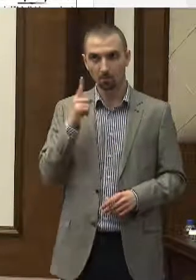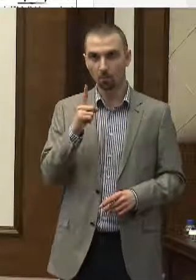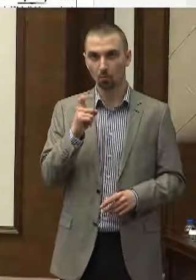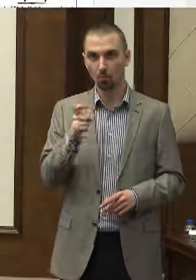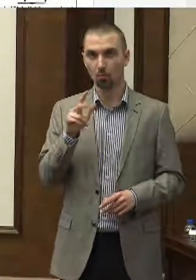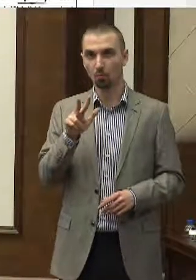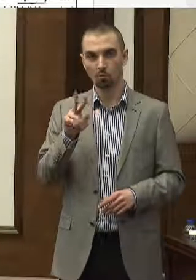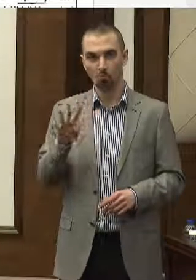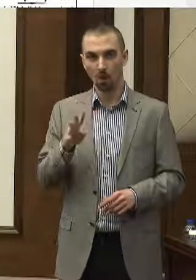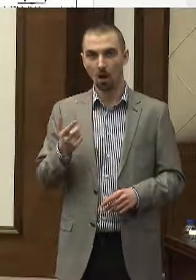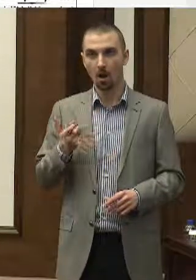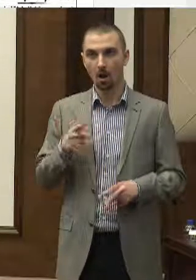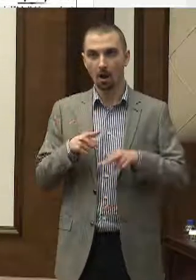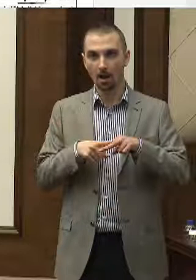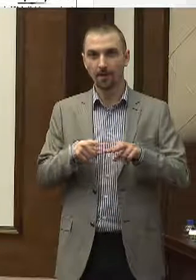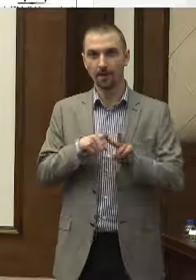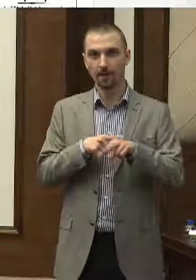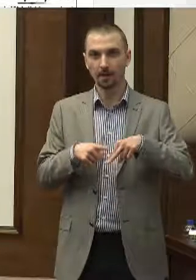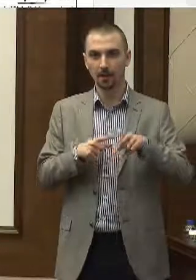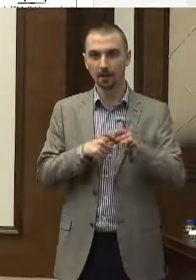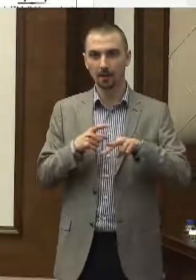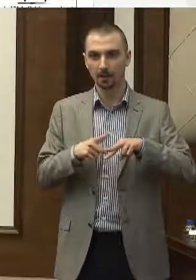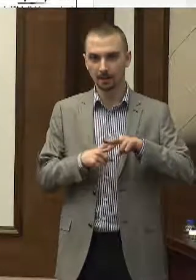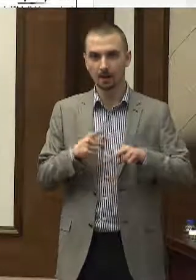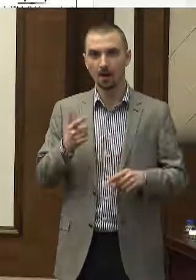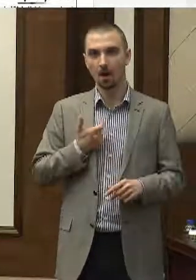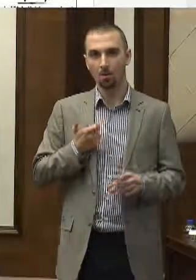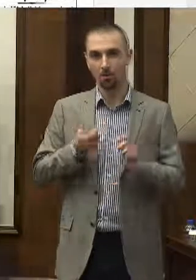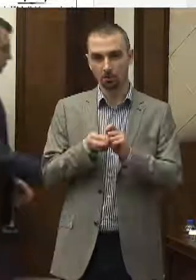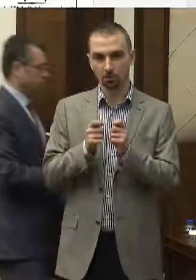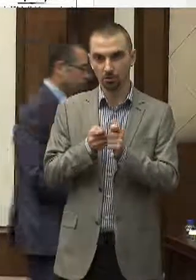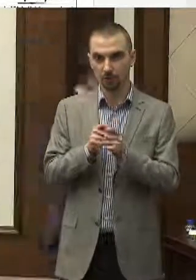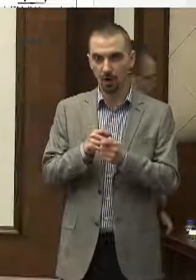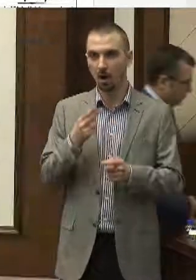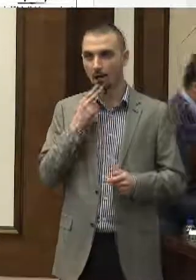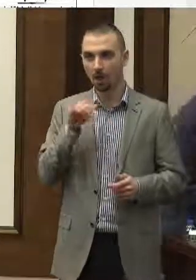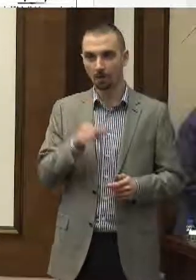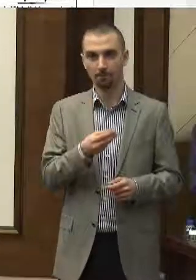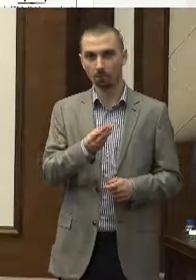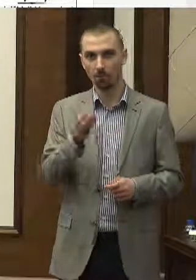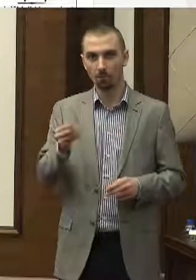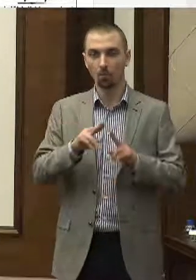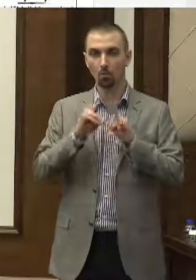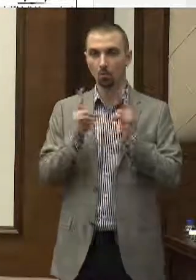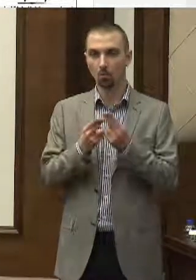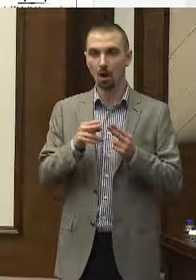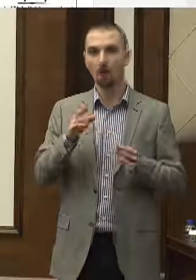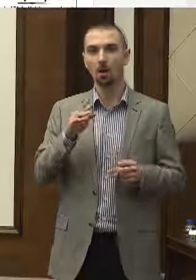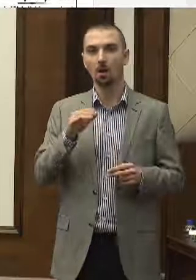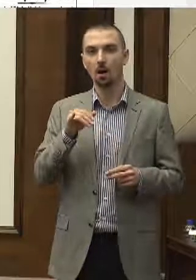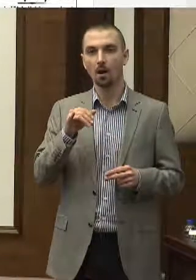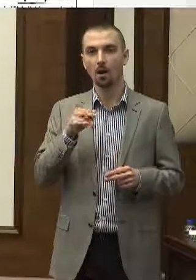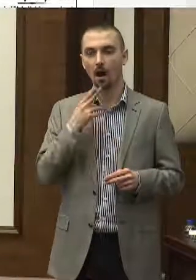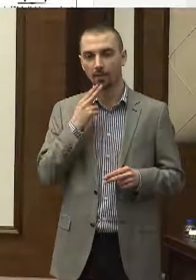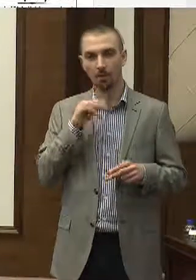yapılan anayasa değişikliğiyle kadınlara tanınan seçme ve seçilme hakkı bugünün Dünya Kadın Hakları Günü olarak